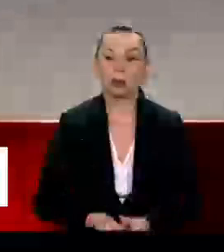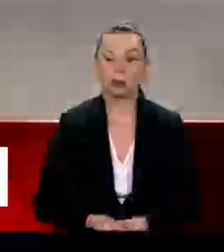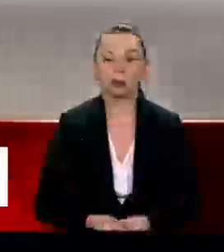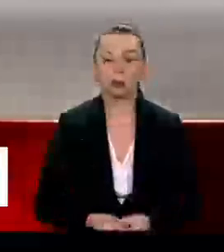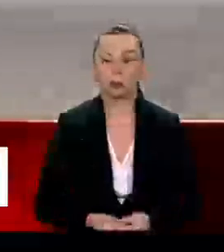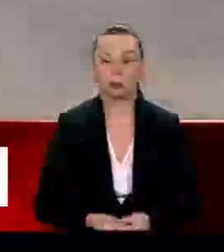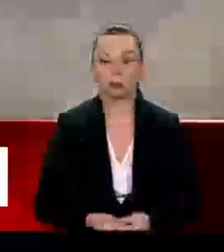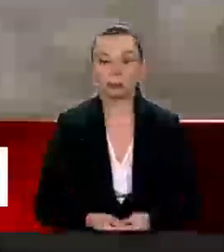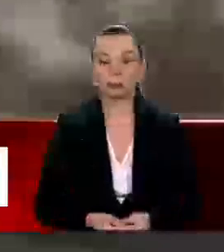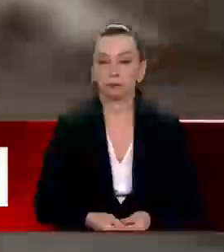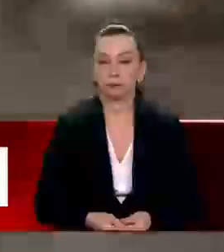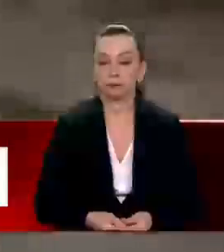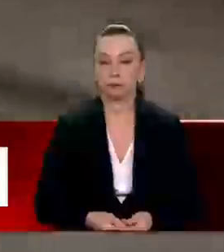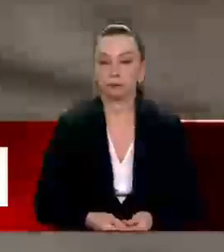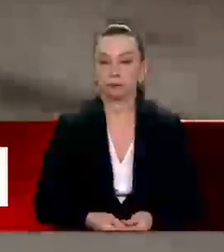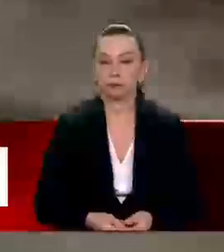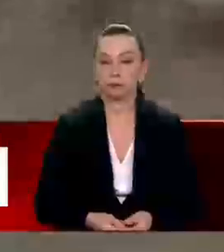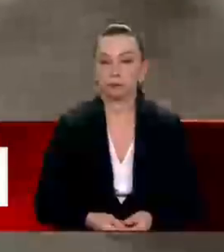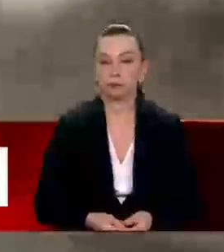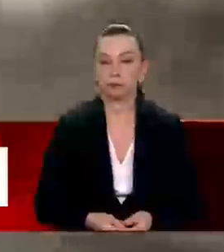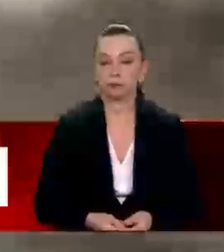Dedemi al, dedemi.